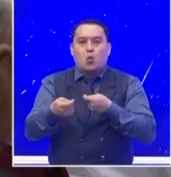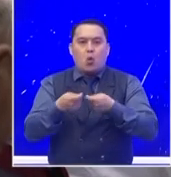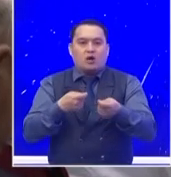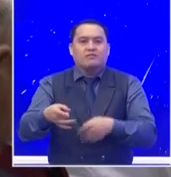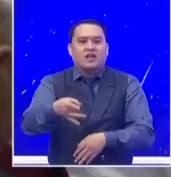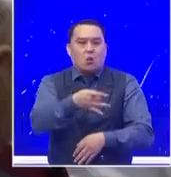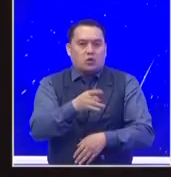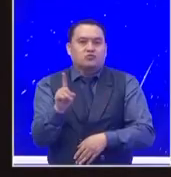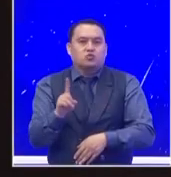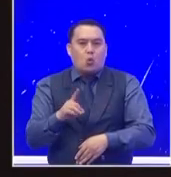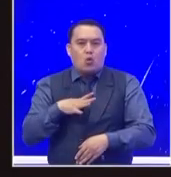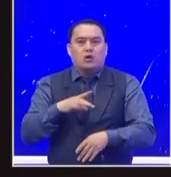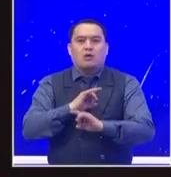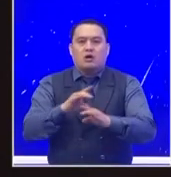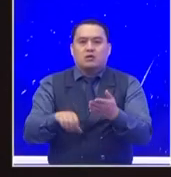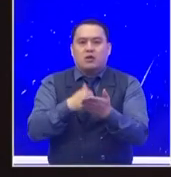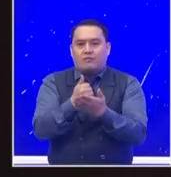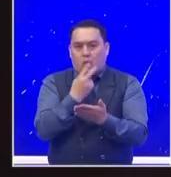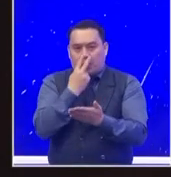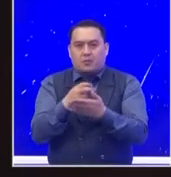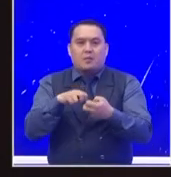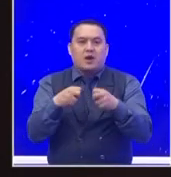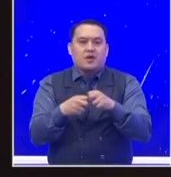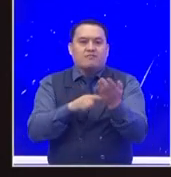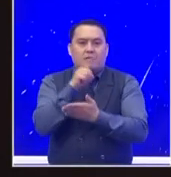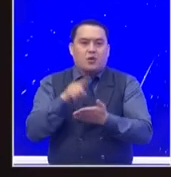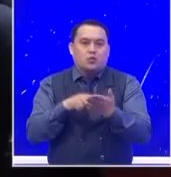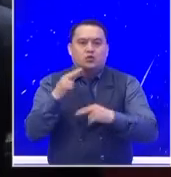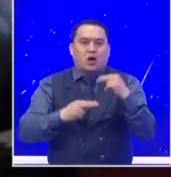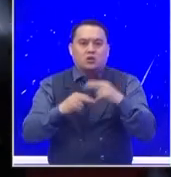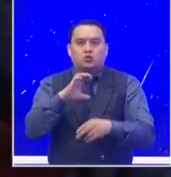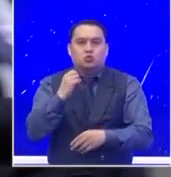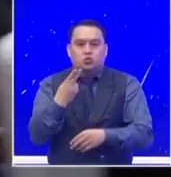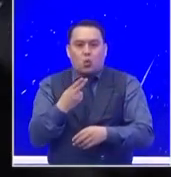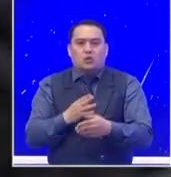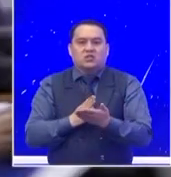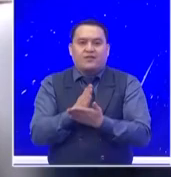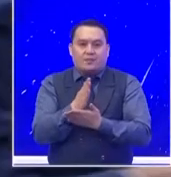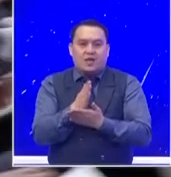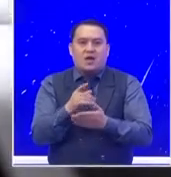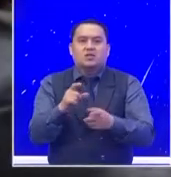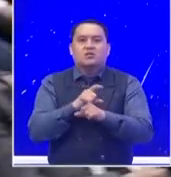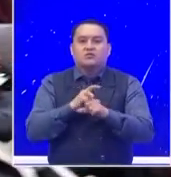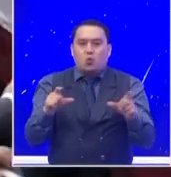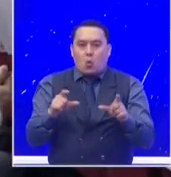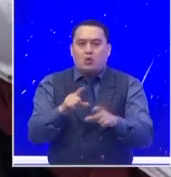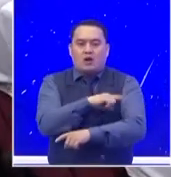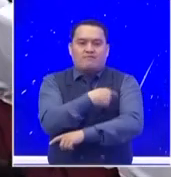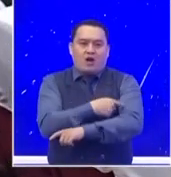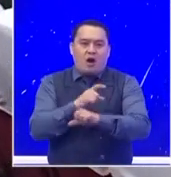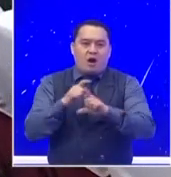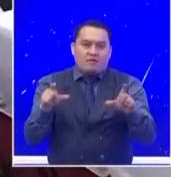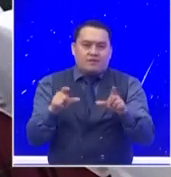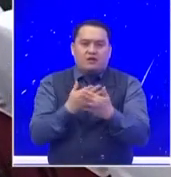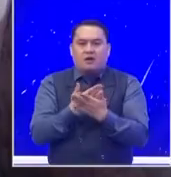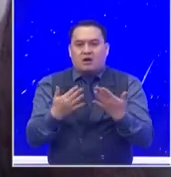руководителям регионов. Как он отметил, в основном наблюдаются проблемы в вопросах строительства в социальном секторе. Это школы, поликлиники,